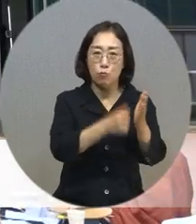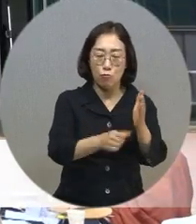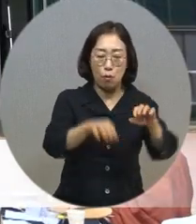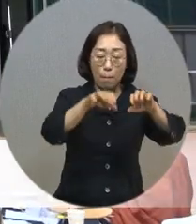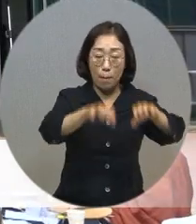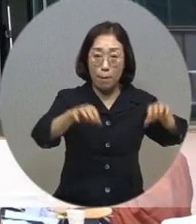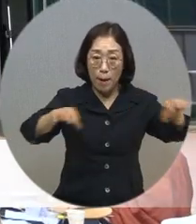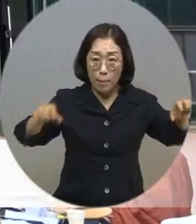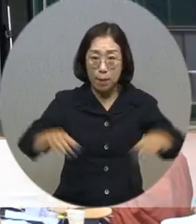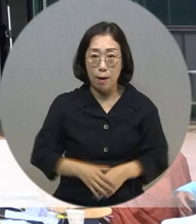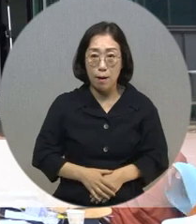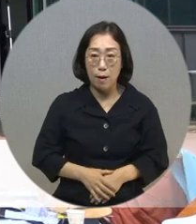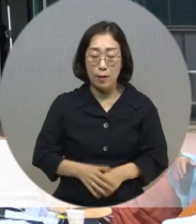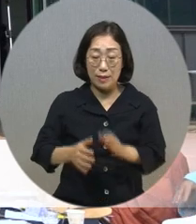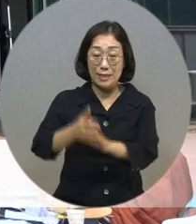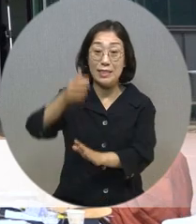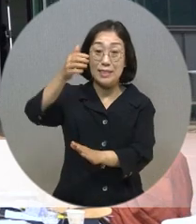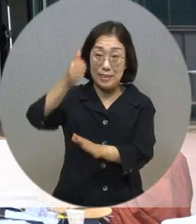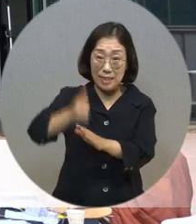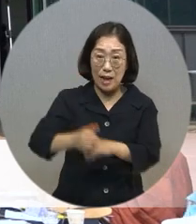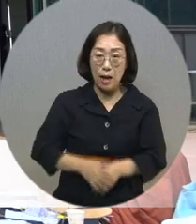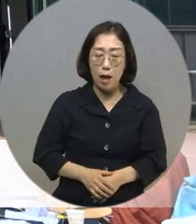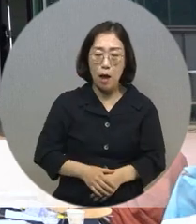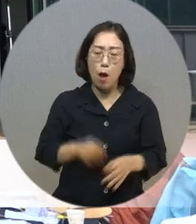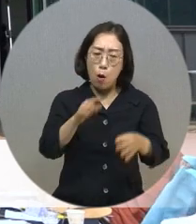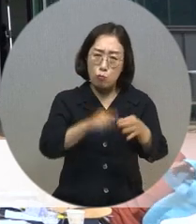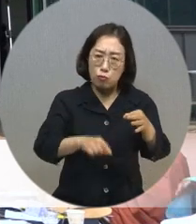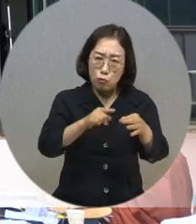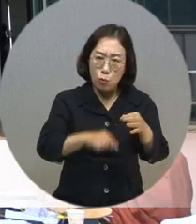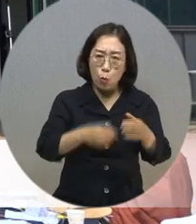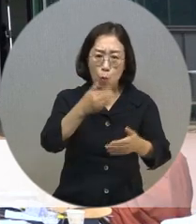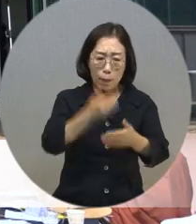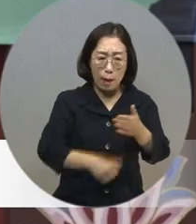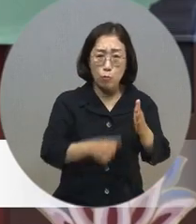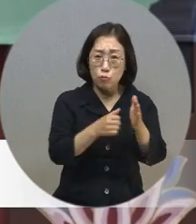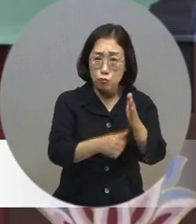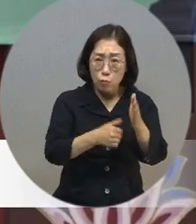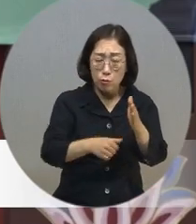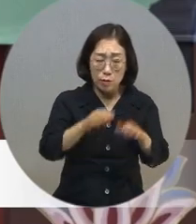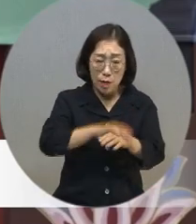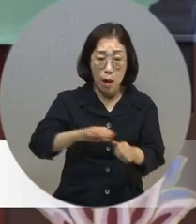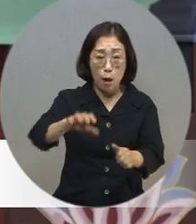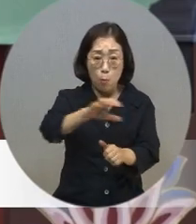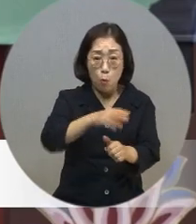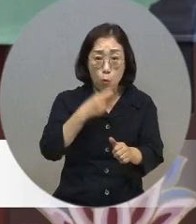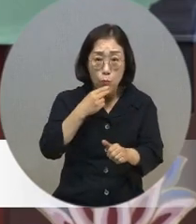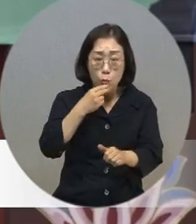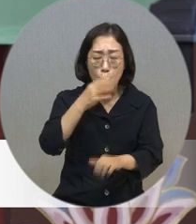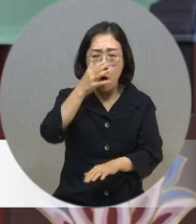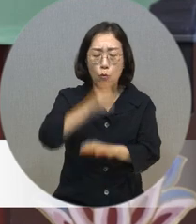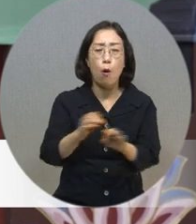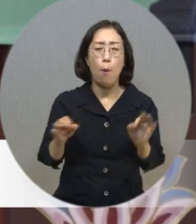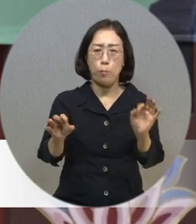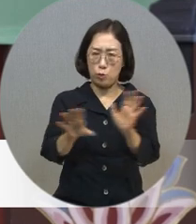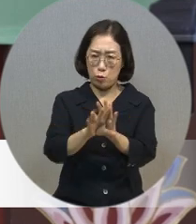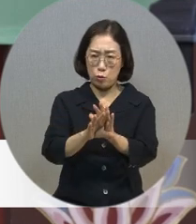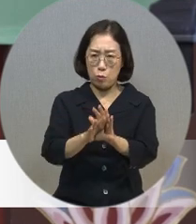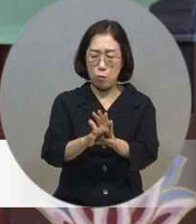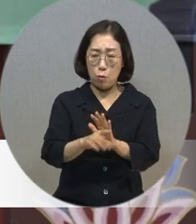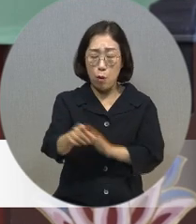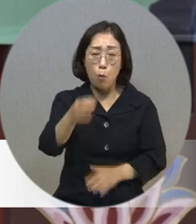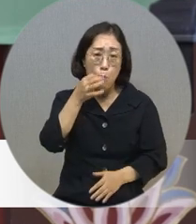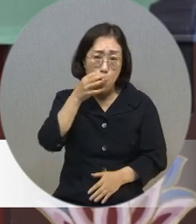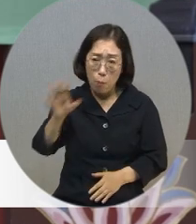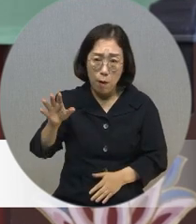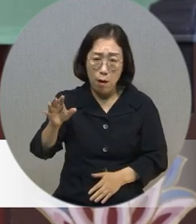이에 정인광 시장은 불교 유사는 체계적으로 보관하지 않으면 결국 없어지고 많은 사람들에게 알려지지